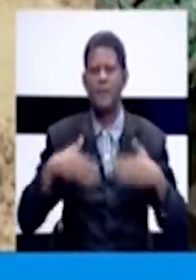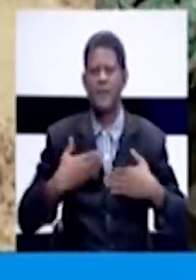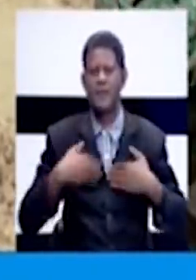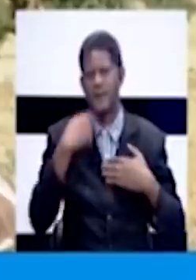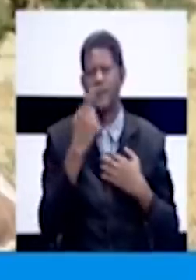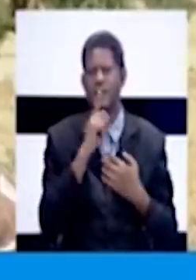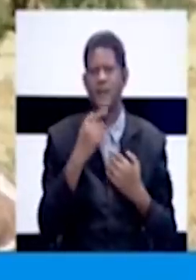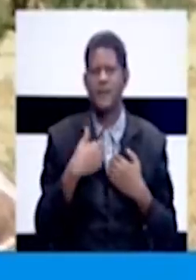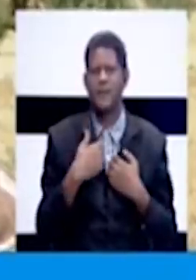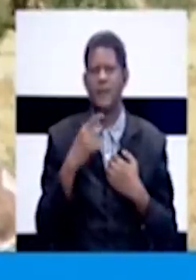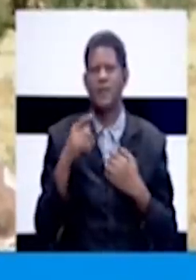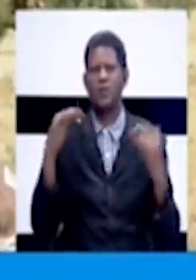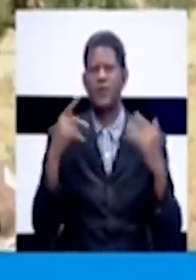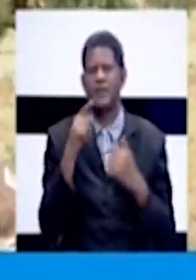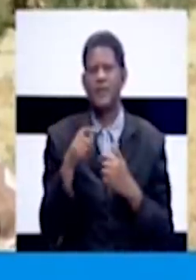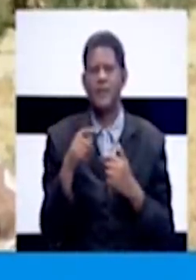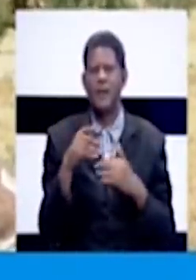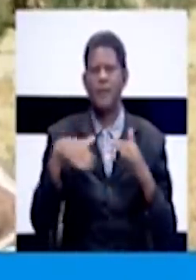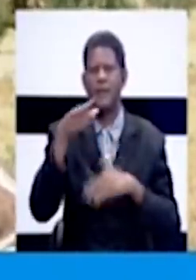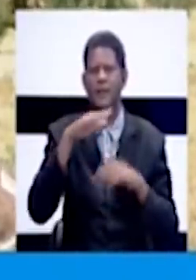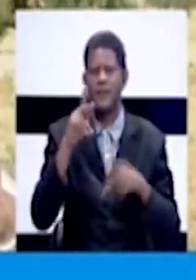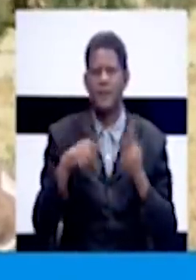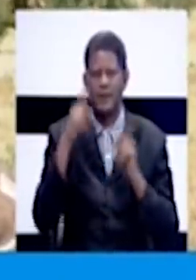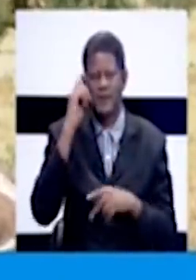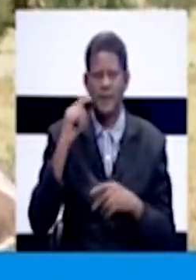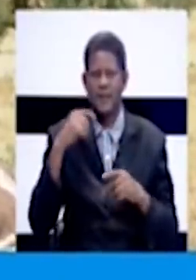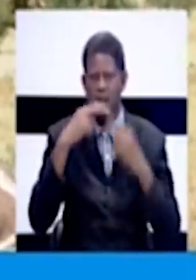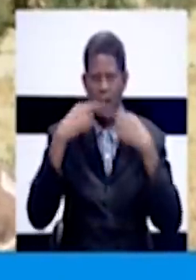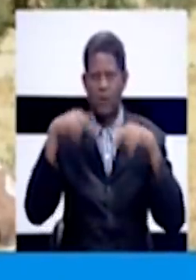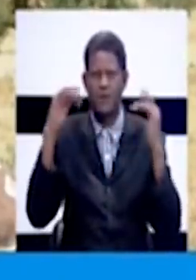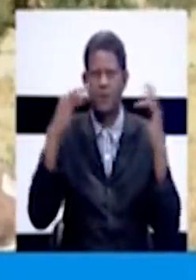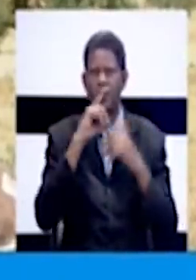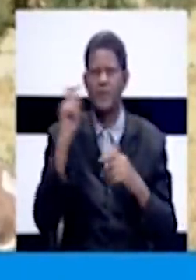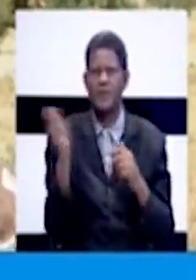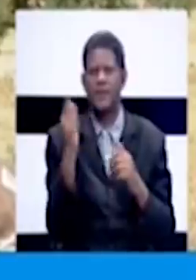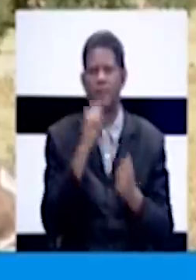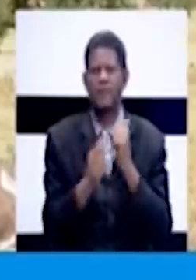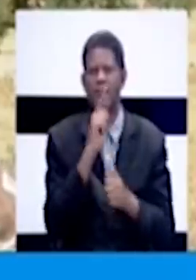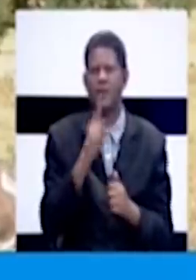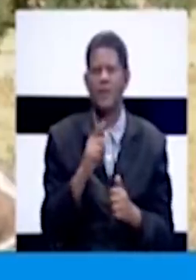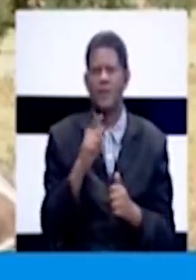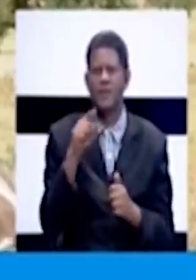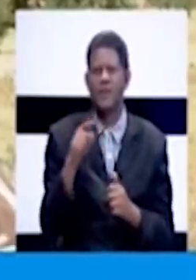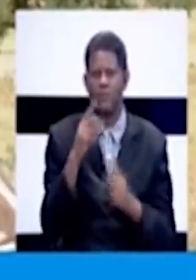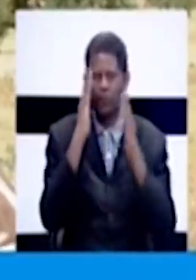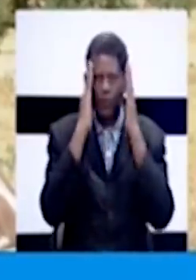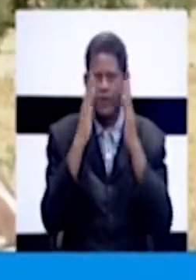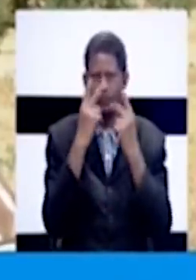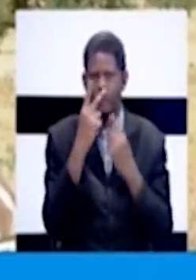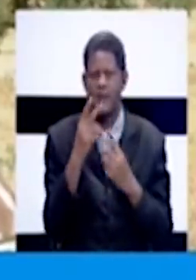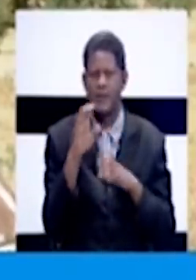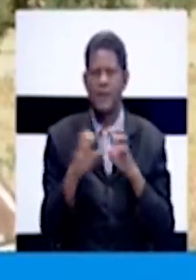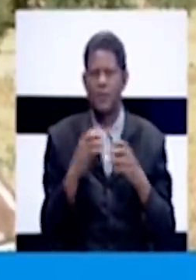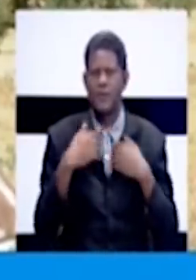እየ ዝለኣና እዚ ጦርነት እዚ ኣብ ርእሲ ህዝቢ ትግራይ ዝተኣወጀ ጦርነት እዩ እዚ ድማ ዘርኢ ምጥፋእ እዩ ነዚ ብዕቱብ ብምርኣይ ዝገብሮ